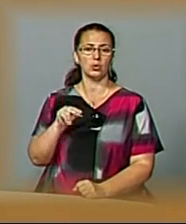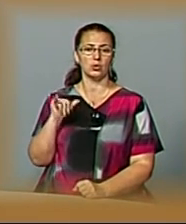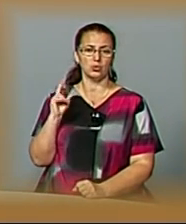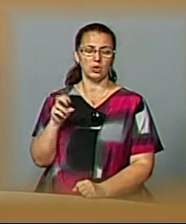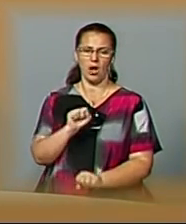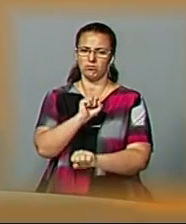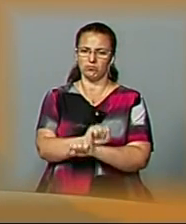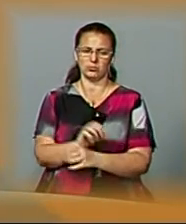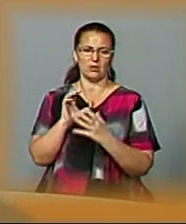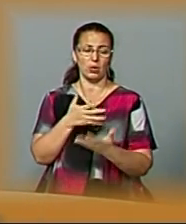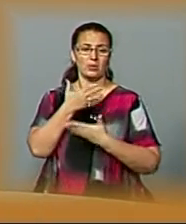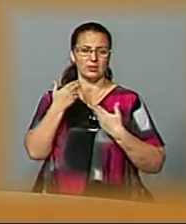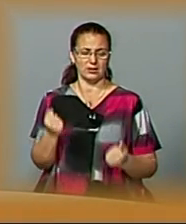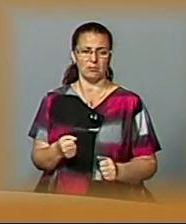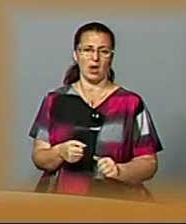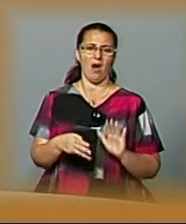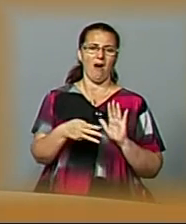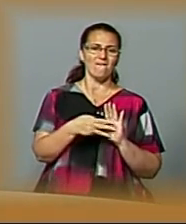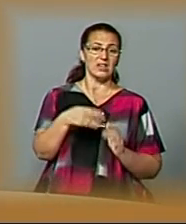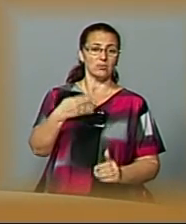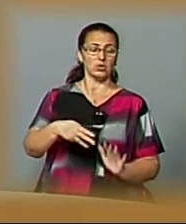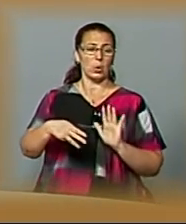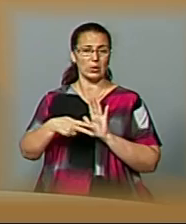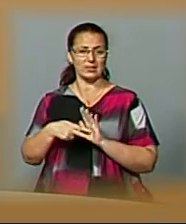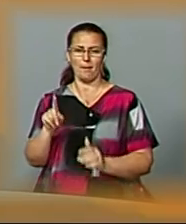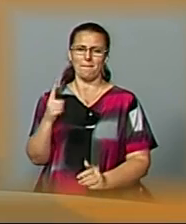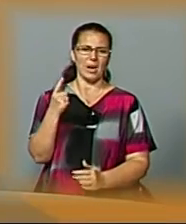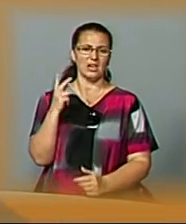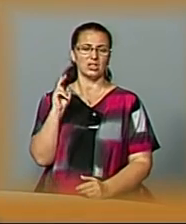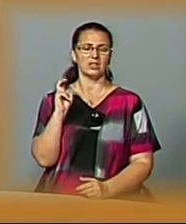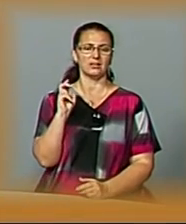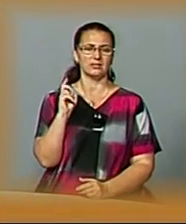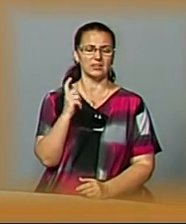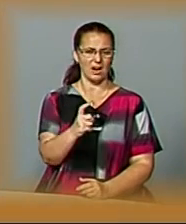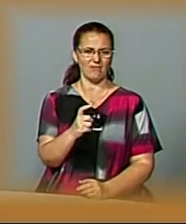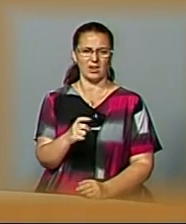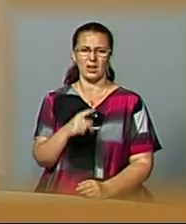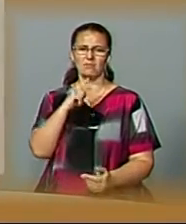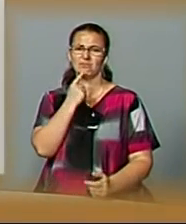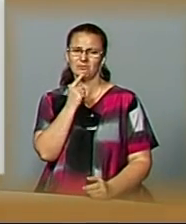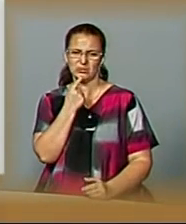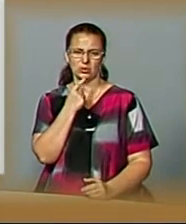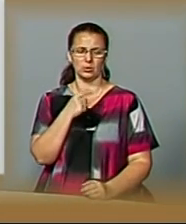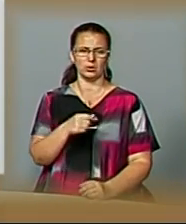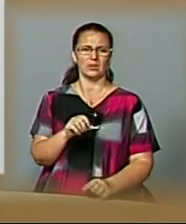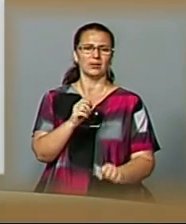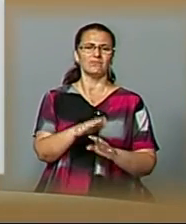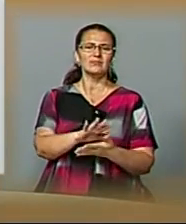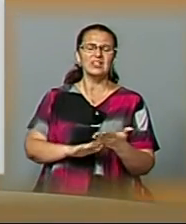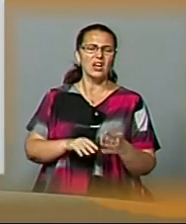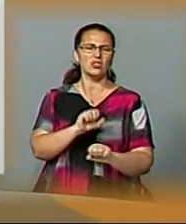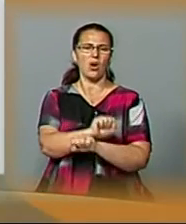повз. 8:47 – їде перший трамвай «Море Люду». 9:07 – площа Франка, Корок. Коли доїду, не